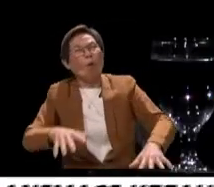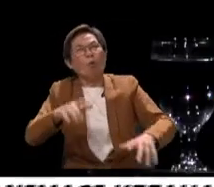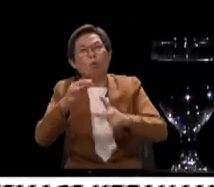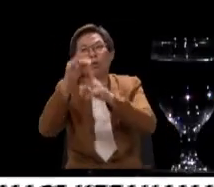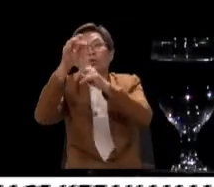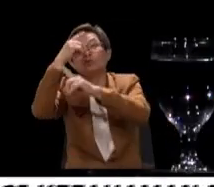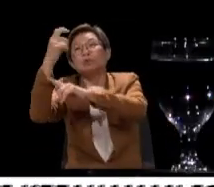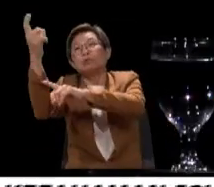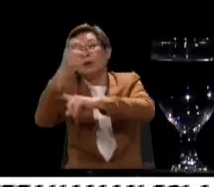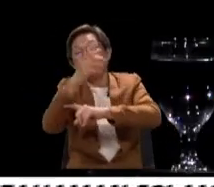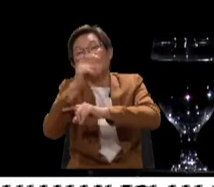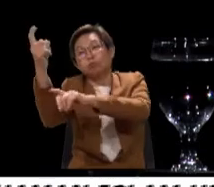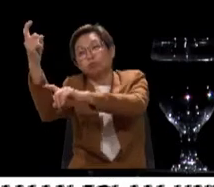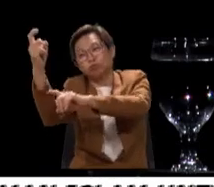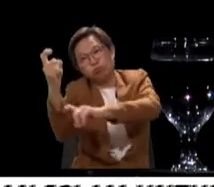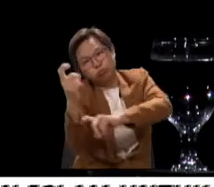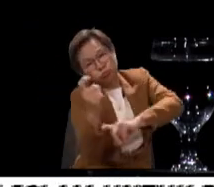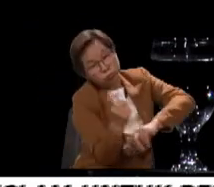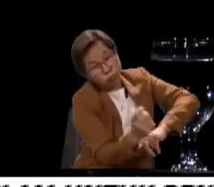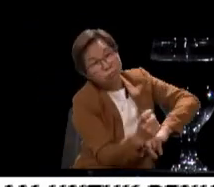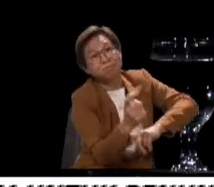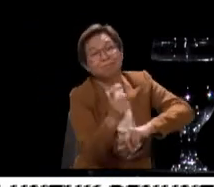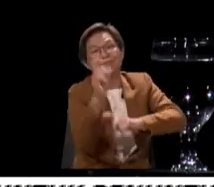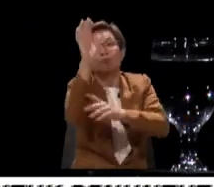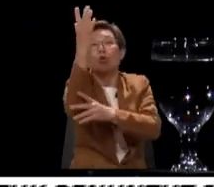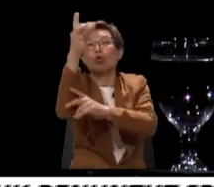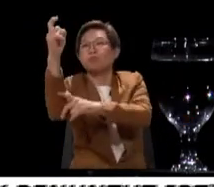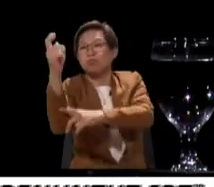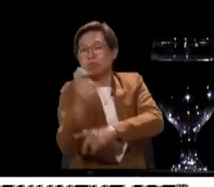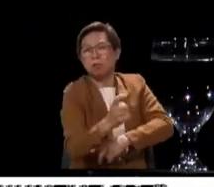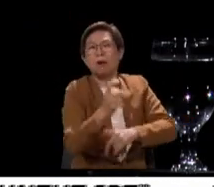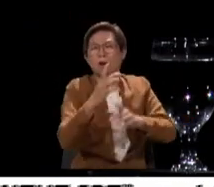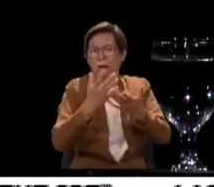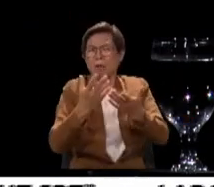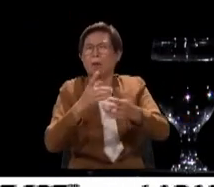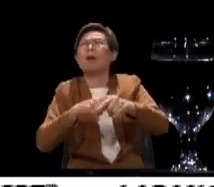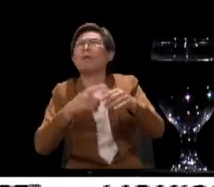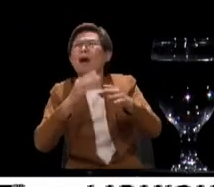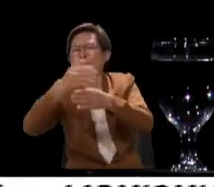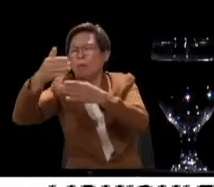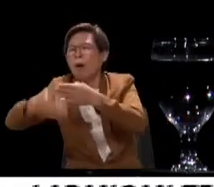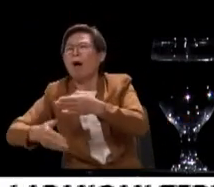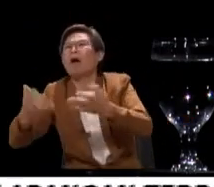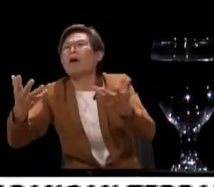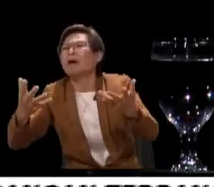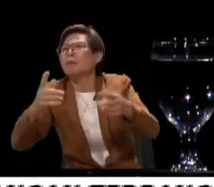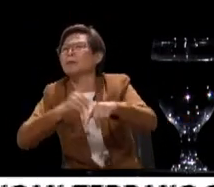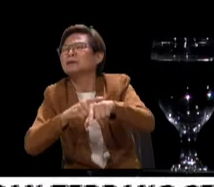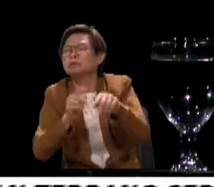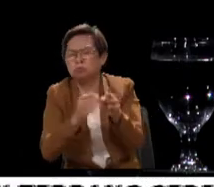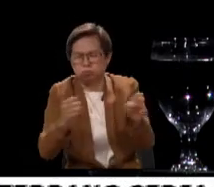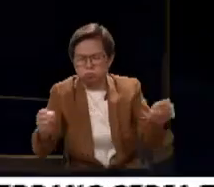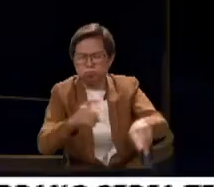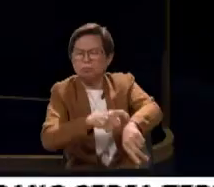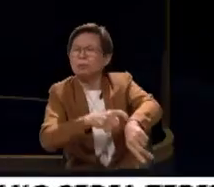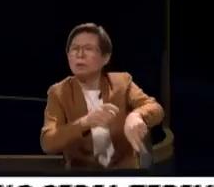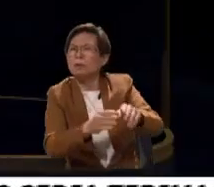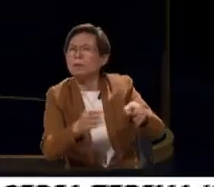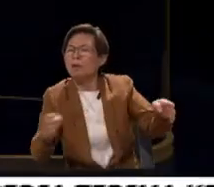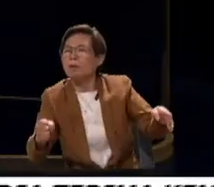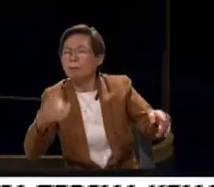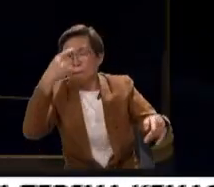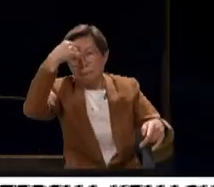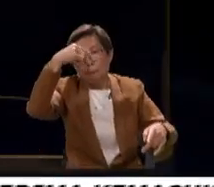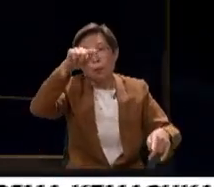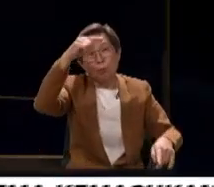sawit dan getah dan ia akan diselesaikan dalam jangka masa Berapa lama IB ah untuk ni Apa